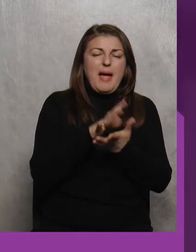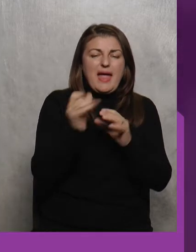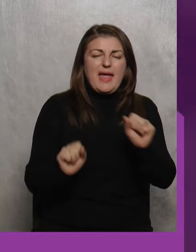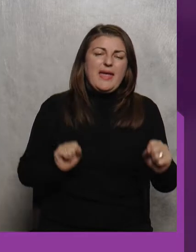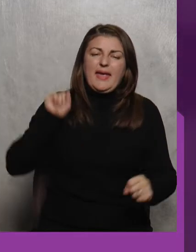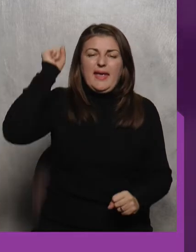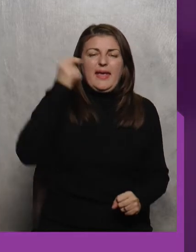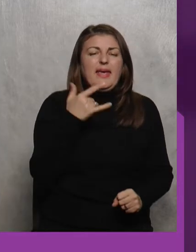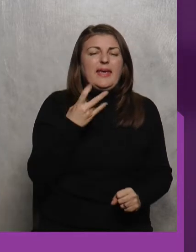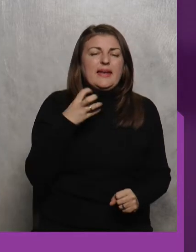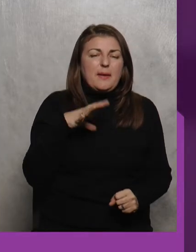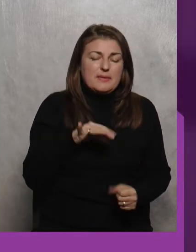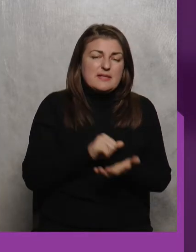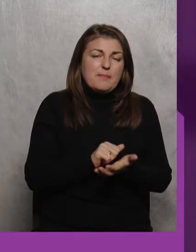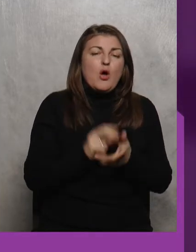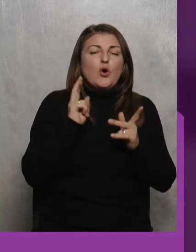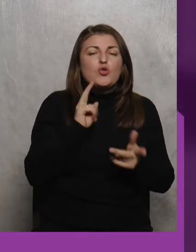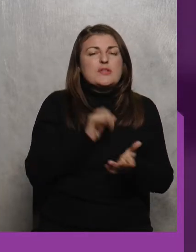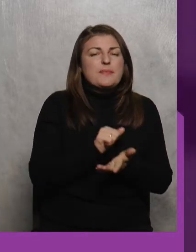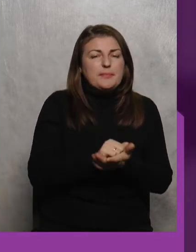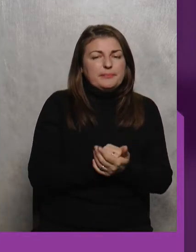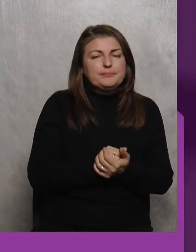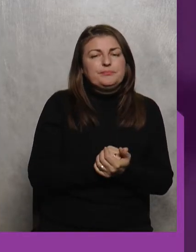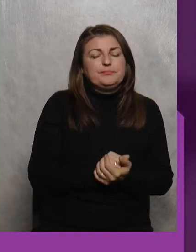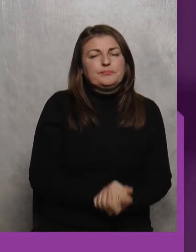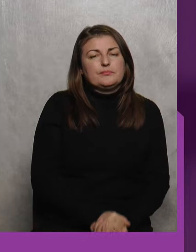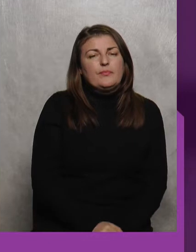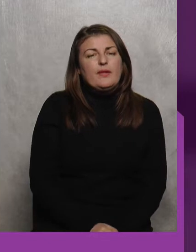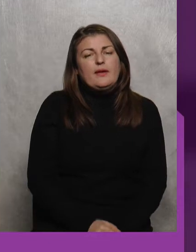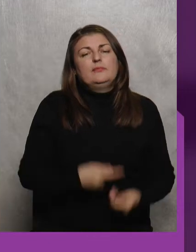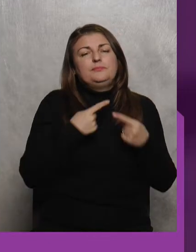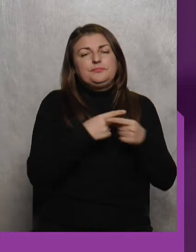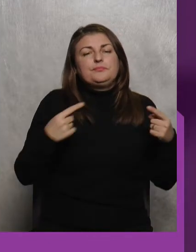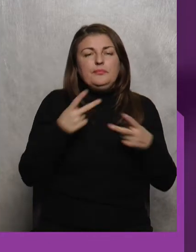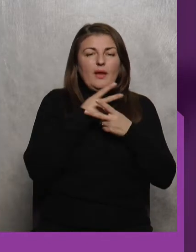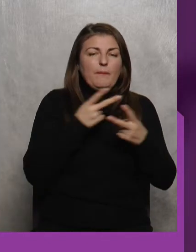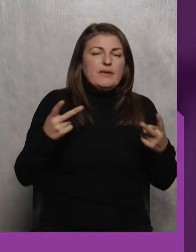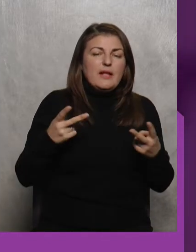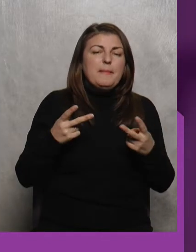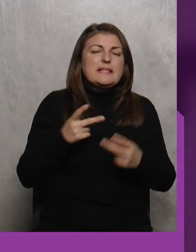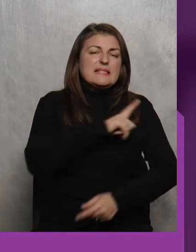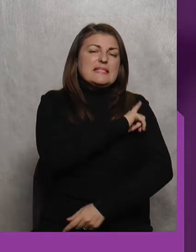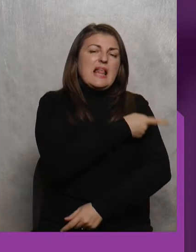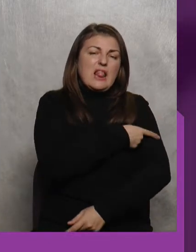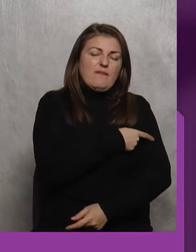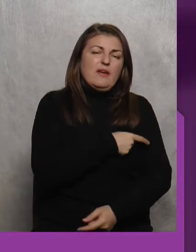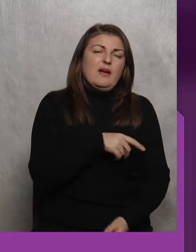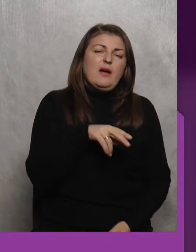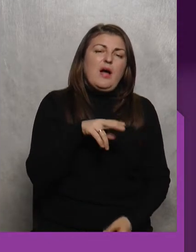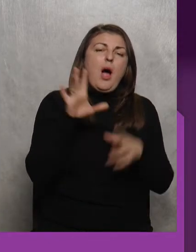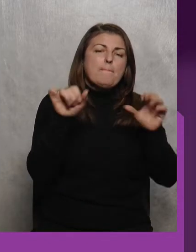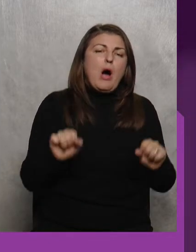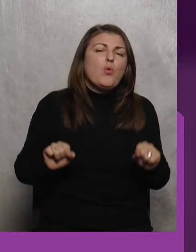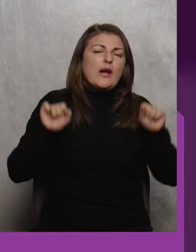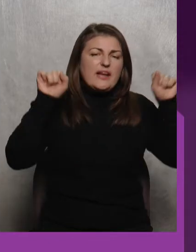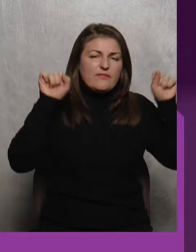займався, хто займався різними видами силових, пауерліфтинг,